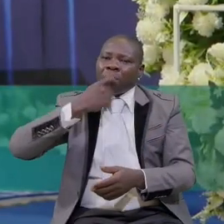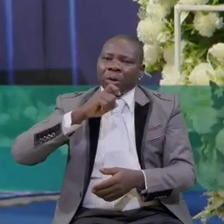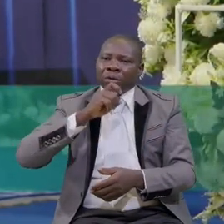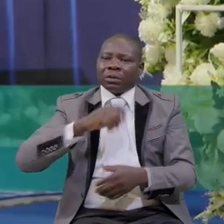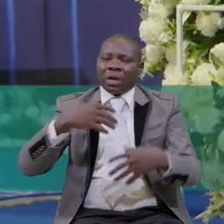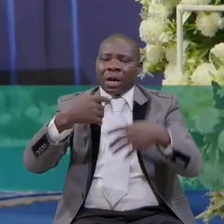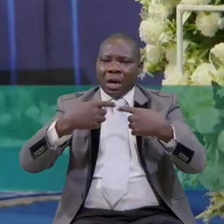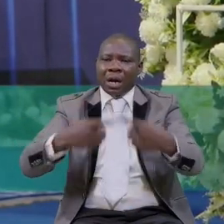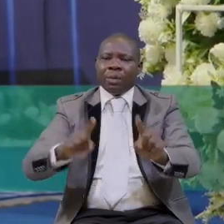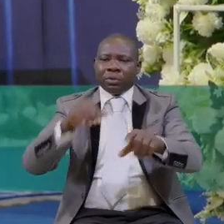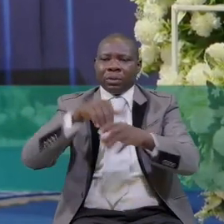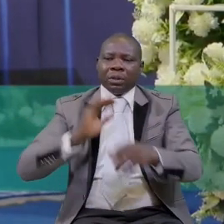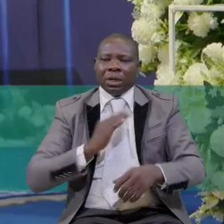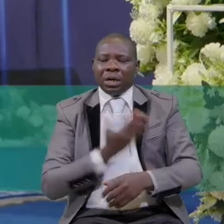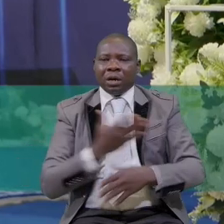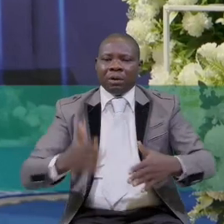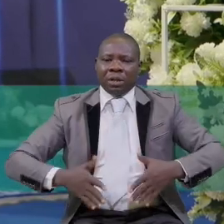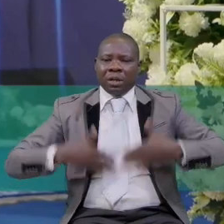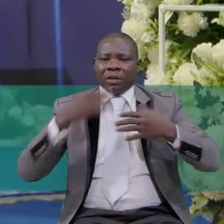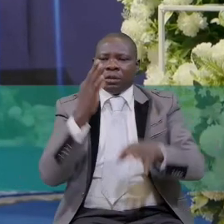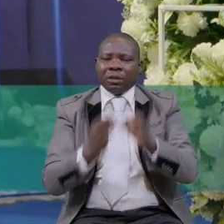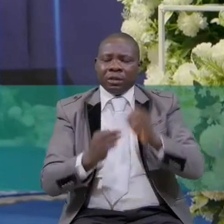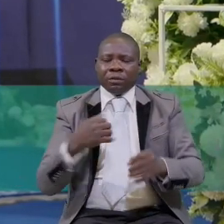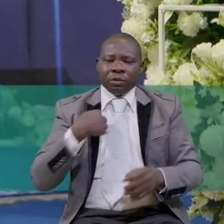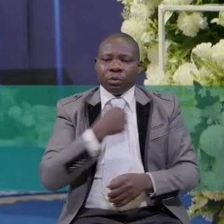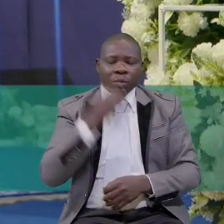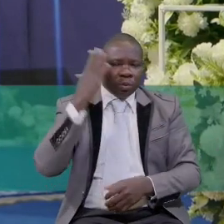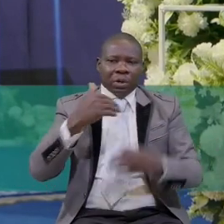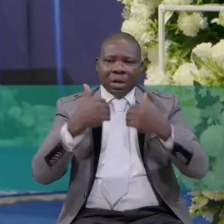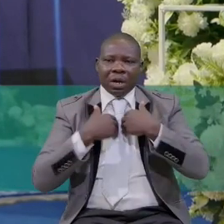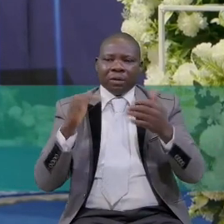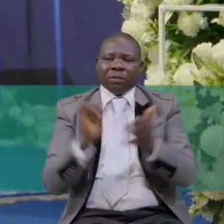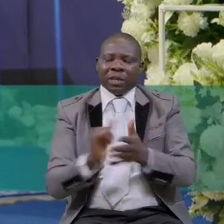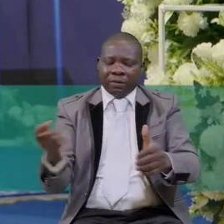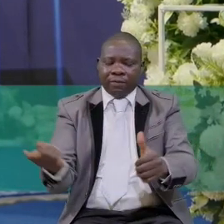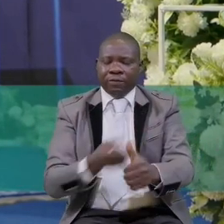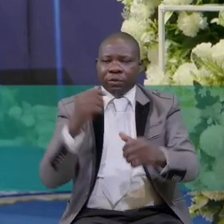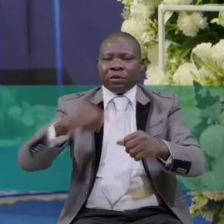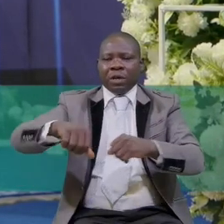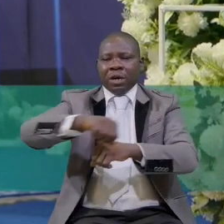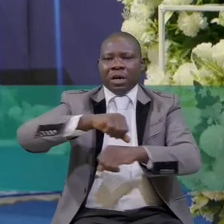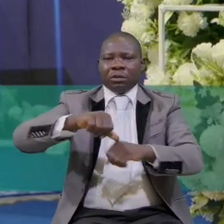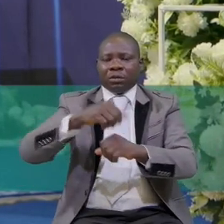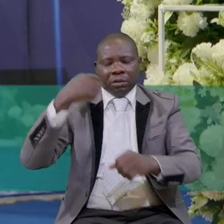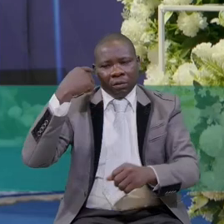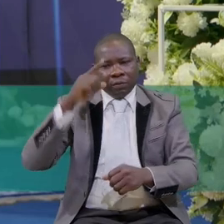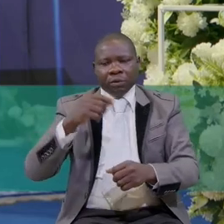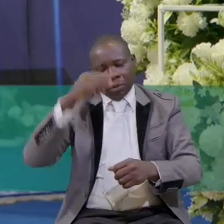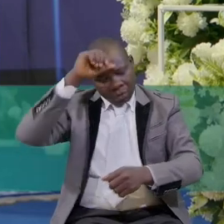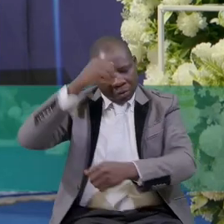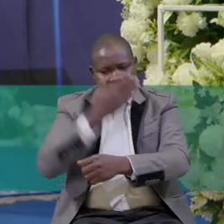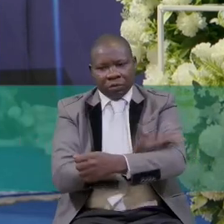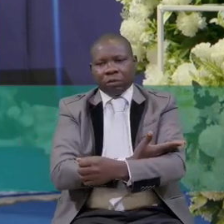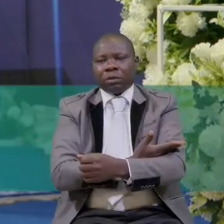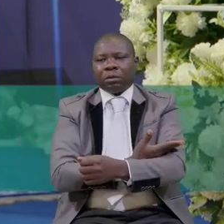Cela doit se produire dans nos vies. Si vous voulez avoir cette onction initiale pour la